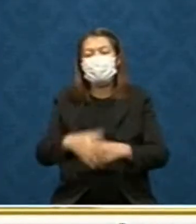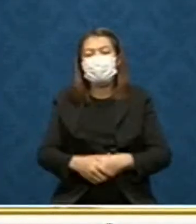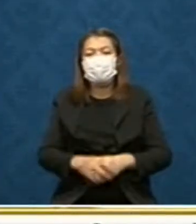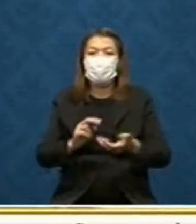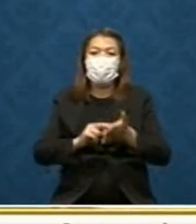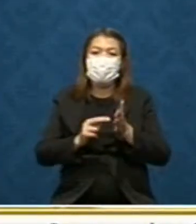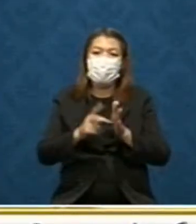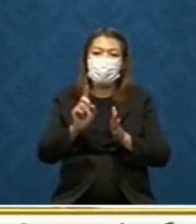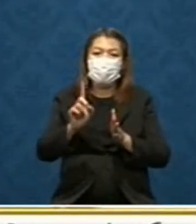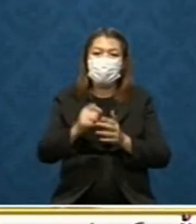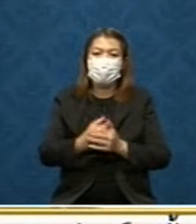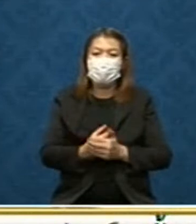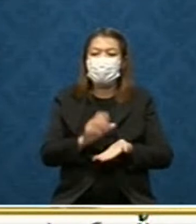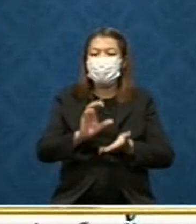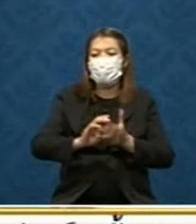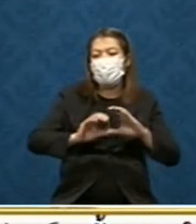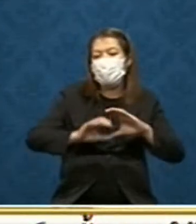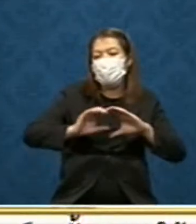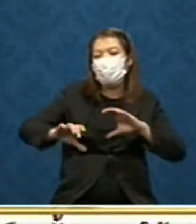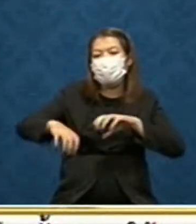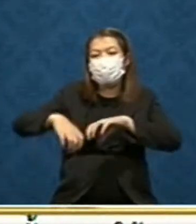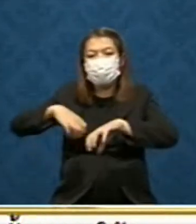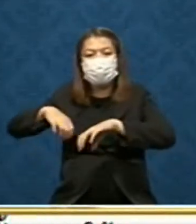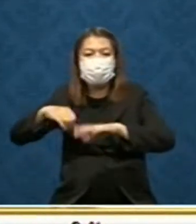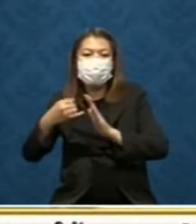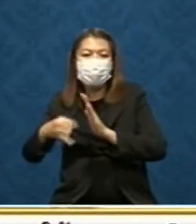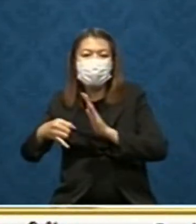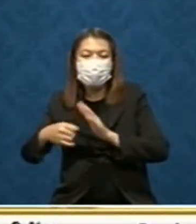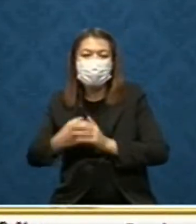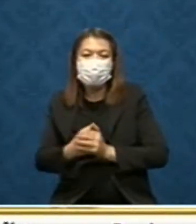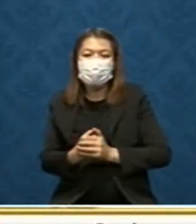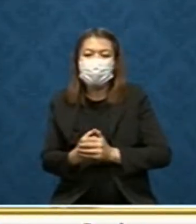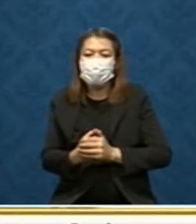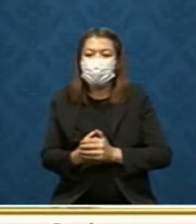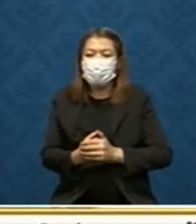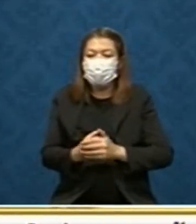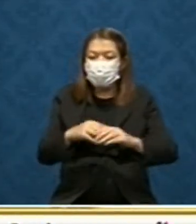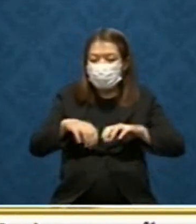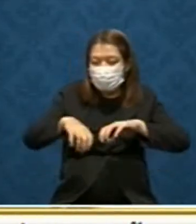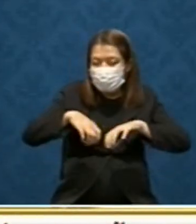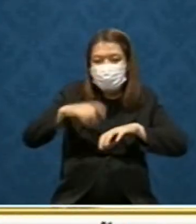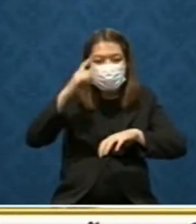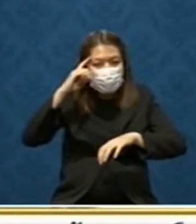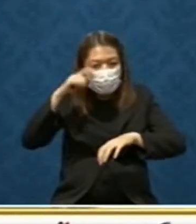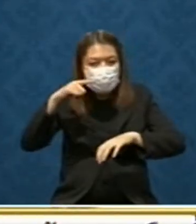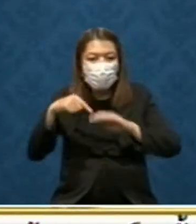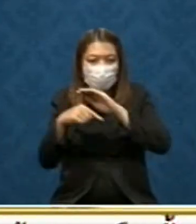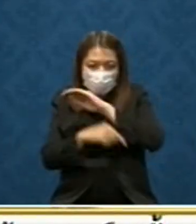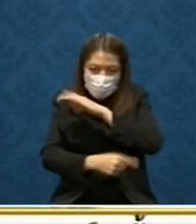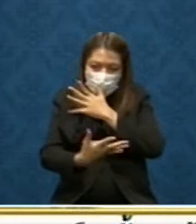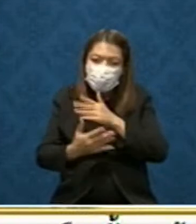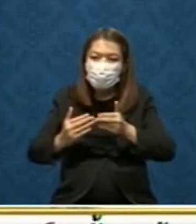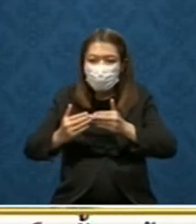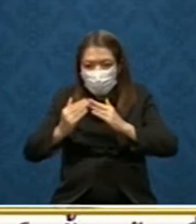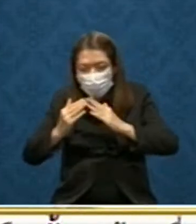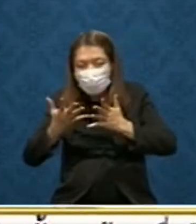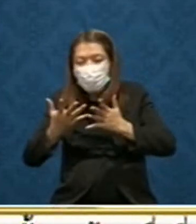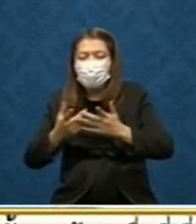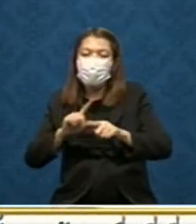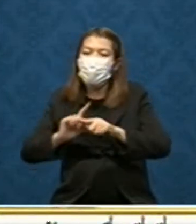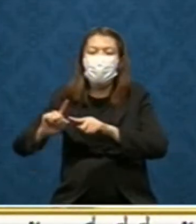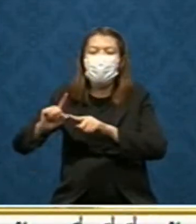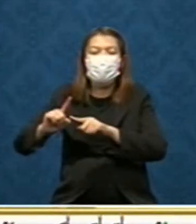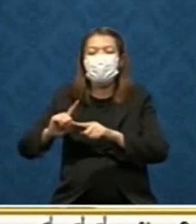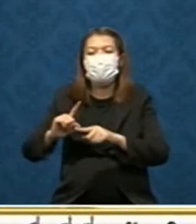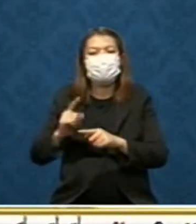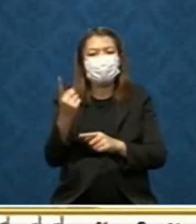คืออะไรครับให้ไปเยอะ pillowsบริหารผดทางให้ไปเยอะ ใช้ไม่เป็นให้ไปเยอะ ไปทุจิตกันให้ไปเยอะ แบโรงสร้างนฝ